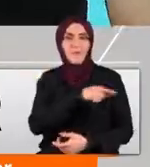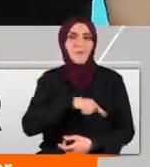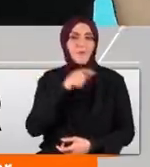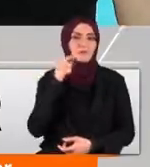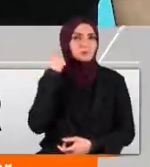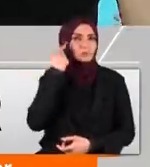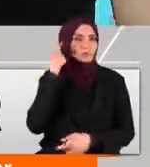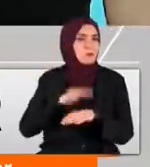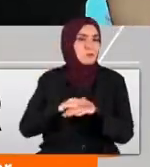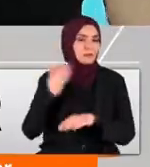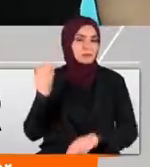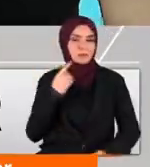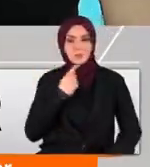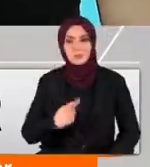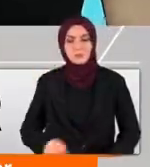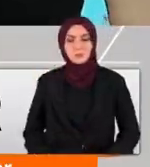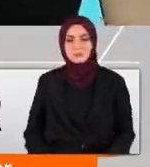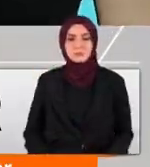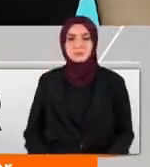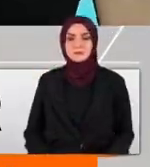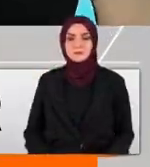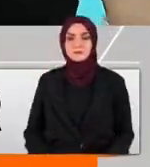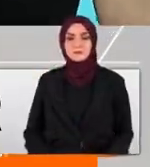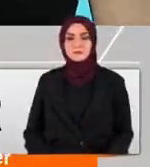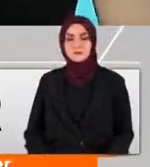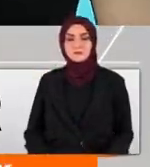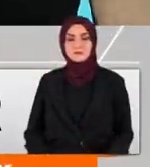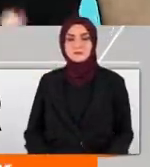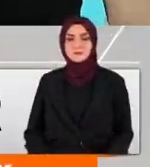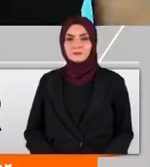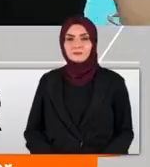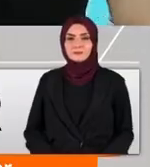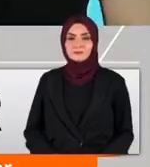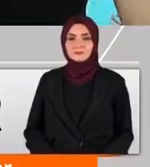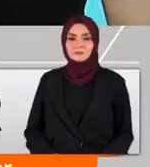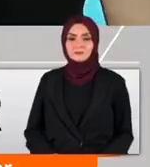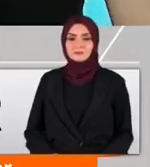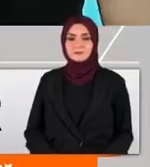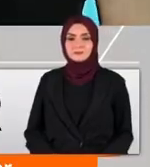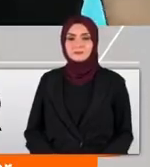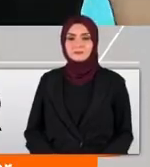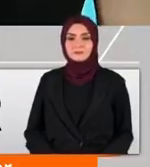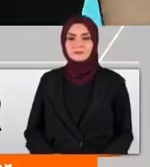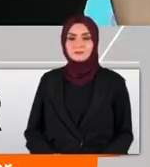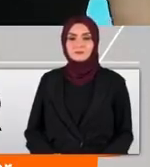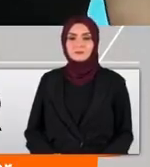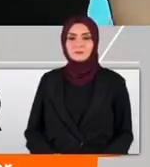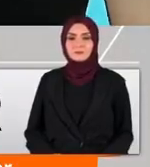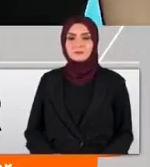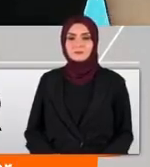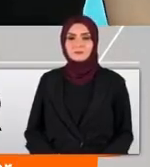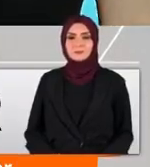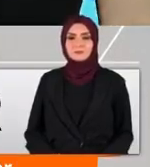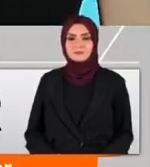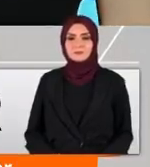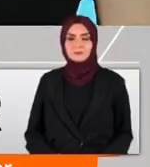17 Şubat'ta İstanbul'a takım halinde geldik. Burada antrenmanlarımızı yapıp şampiyonluğa hazırlanmak istiyorduk. 1 Mart'ta geri dönecektik fakat